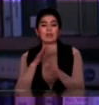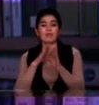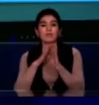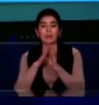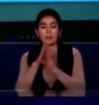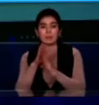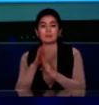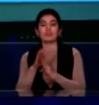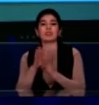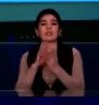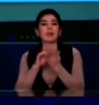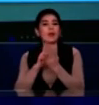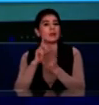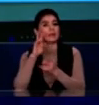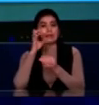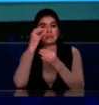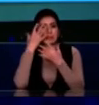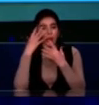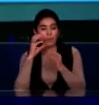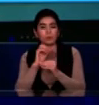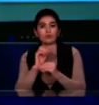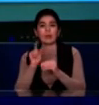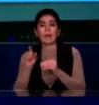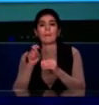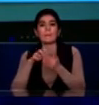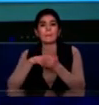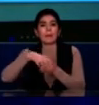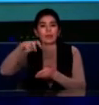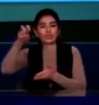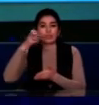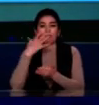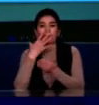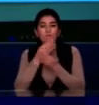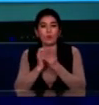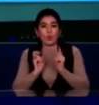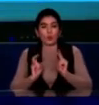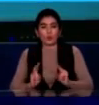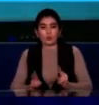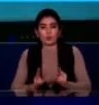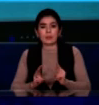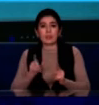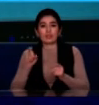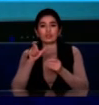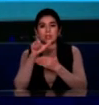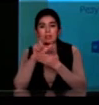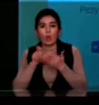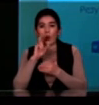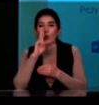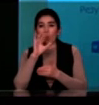домашнее задание, не забудьте прислать своему учителю в систему